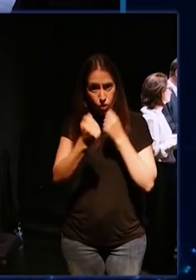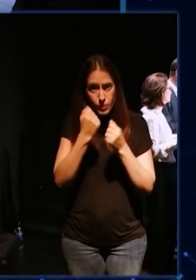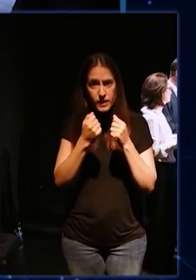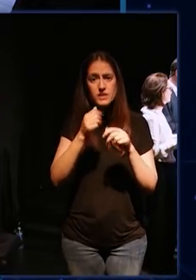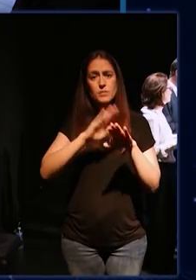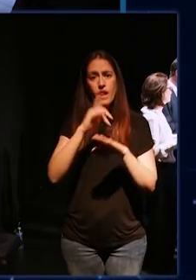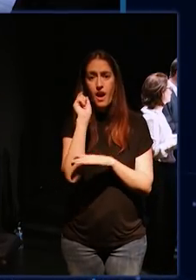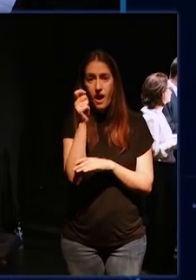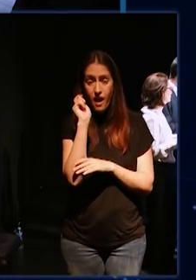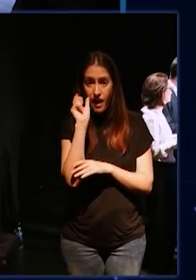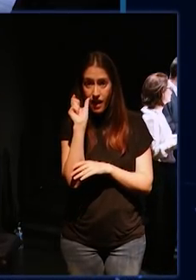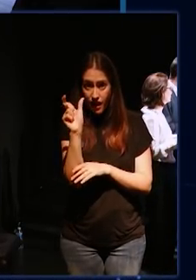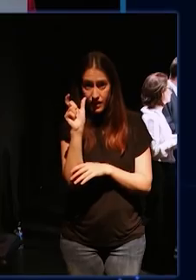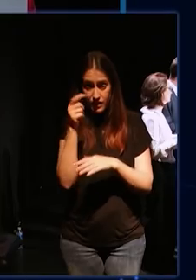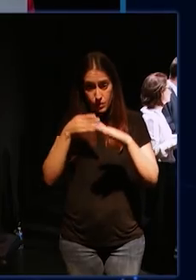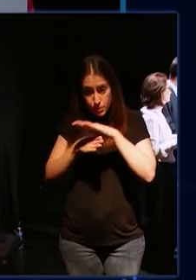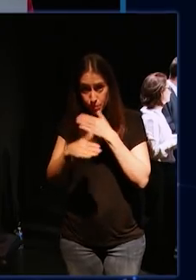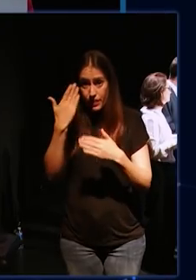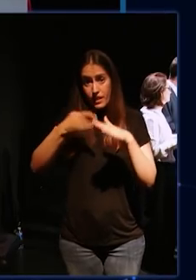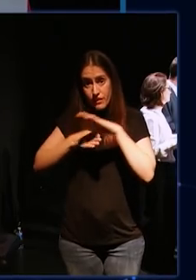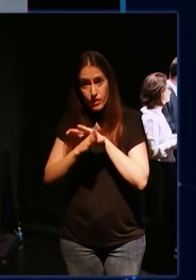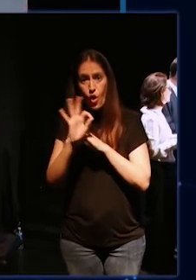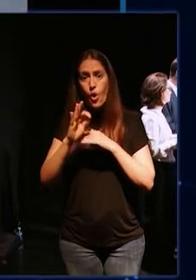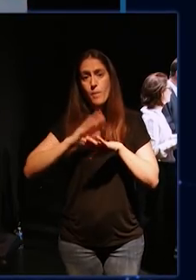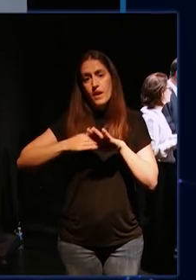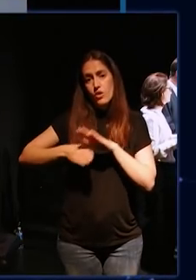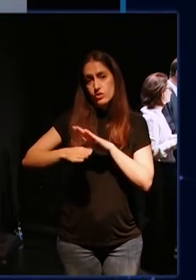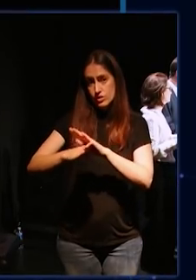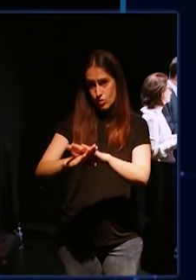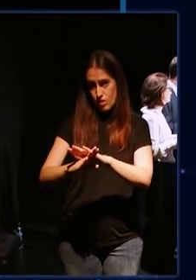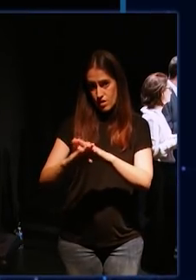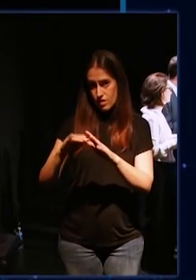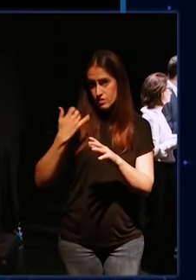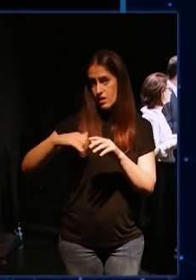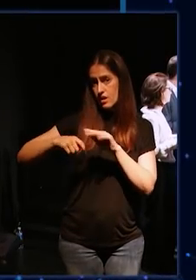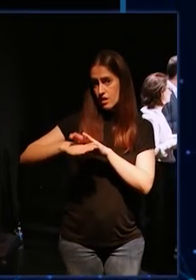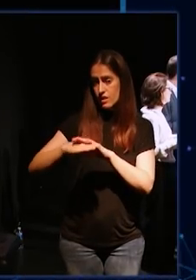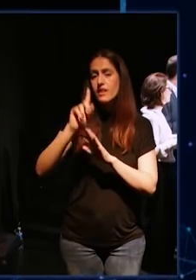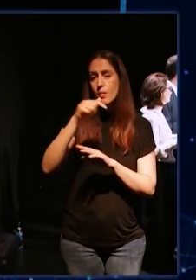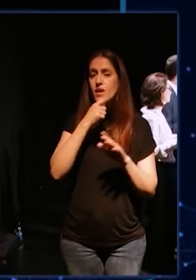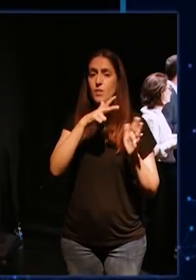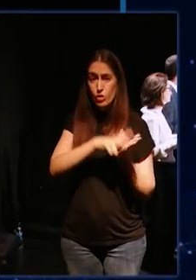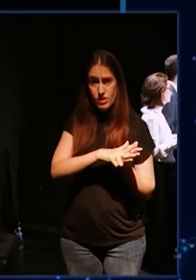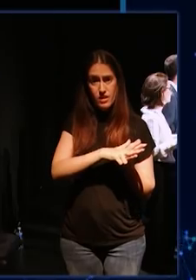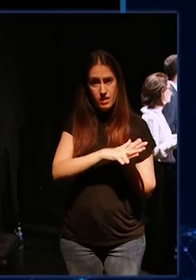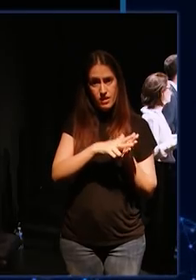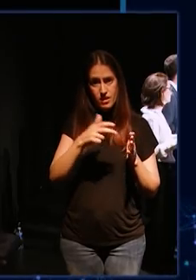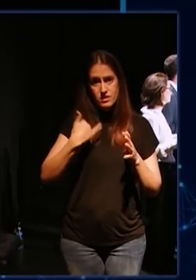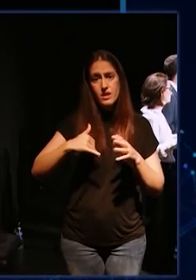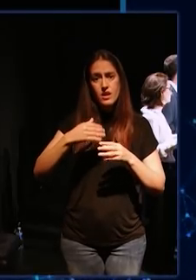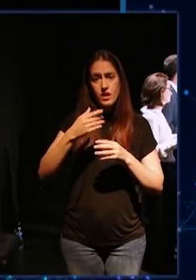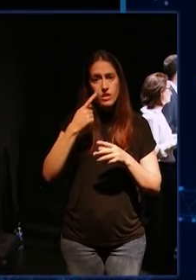a viure com per mantenir l'habitatge i no perdre'l, i no només de lloguer, sinó que també d'hipoteca, sempre i quan es garanteixi que es poden